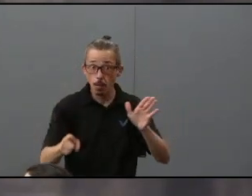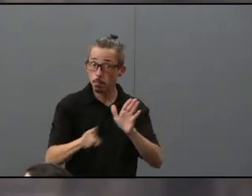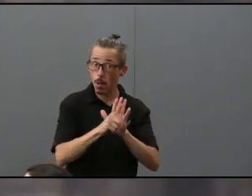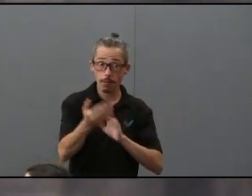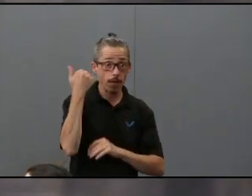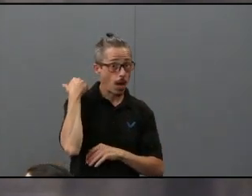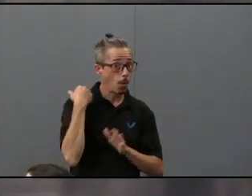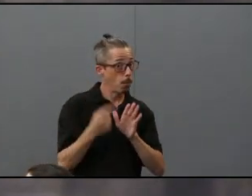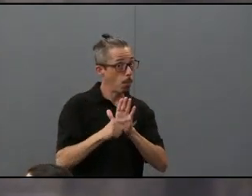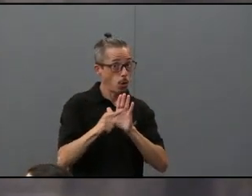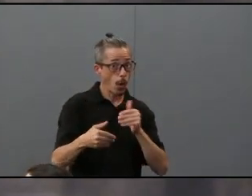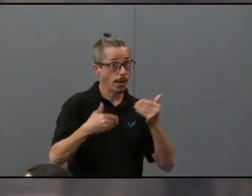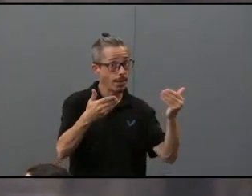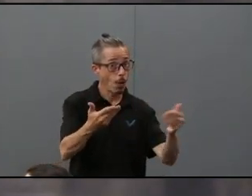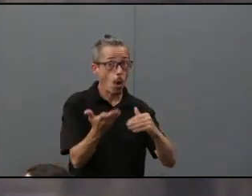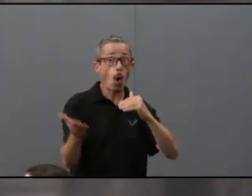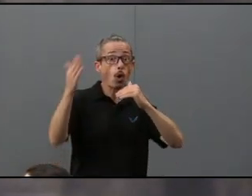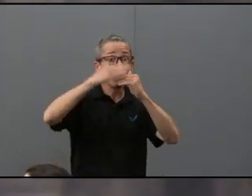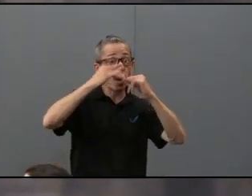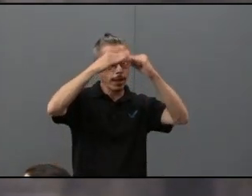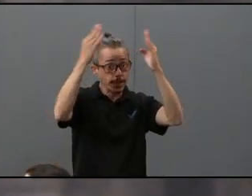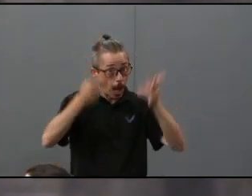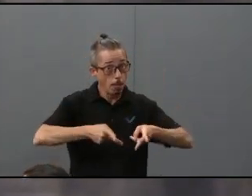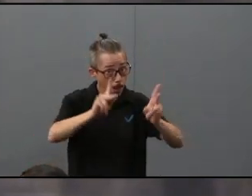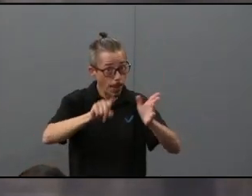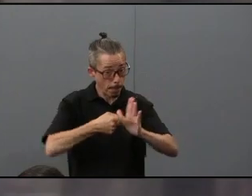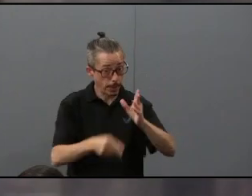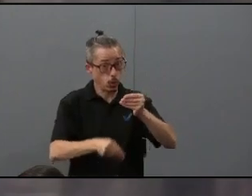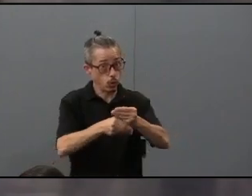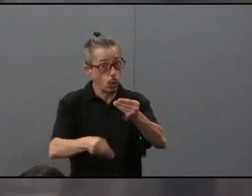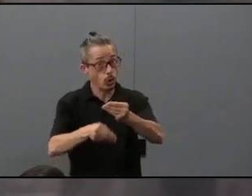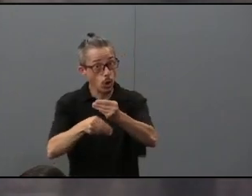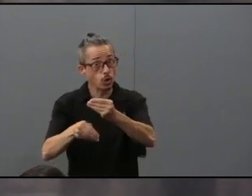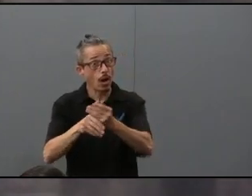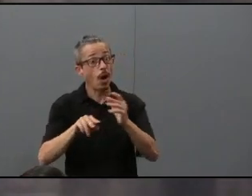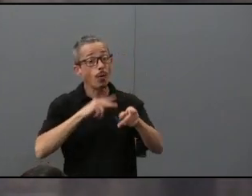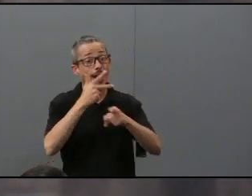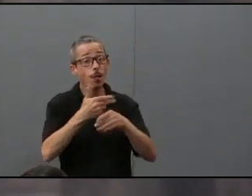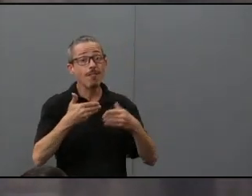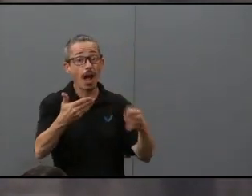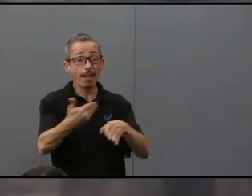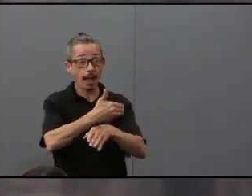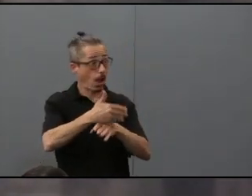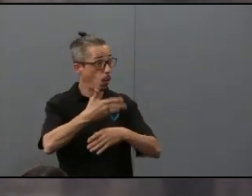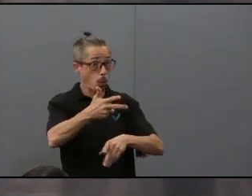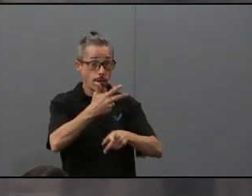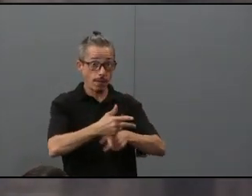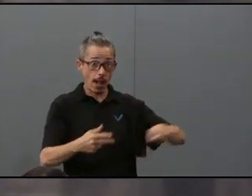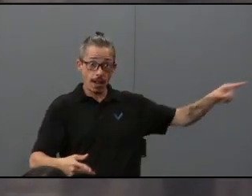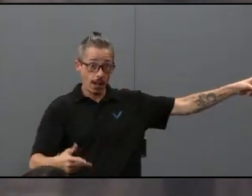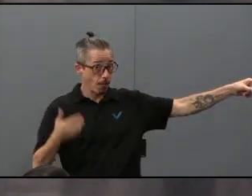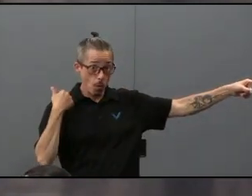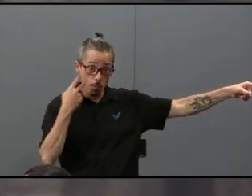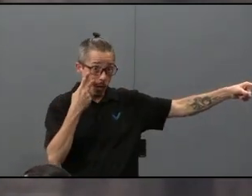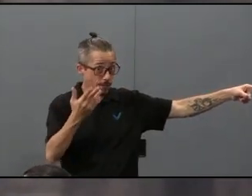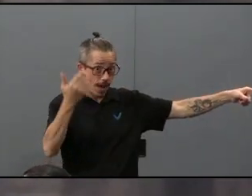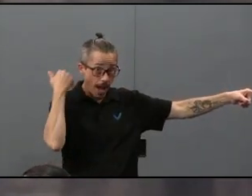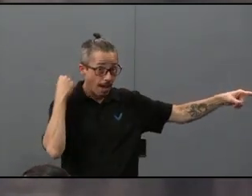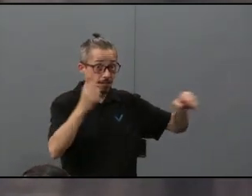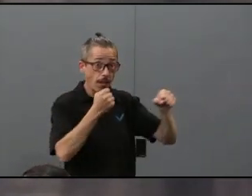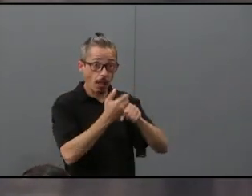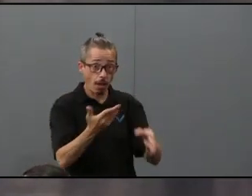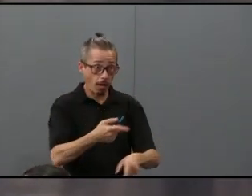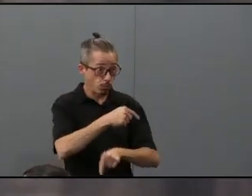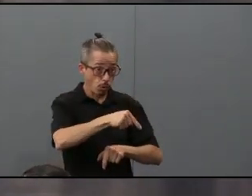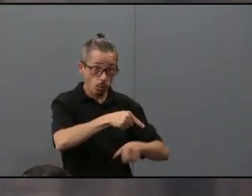permises autrefois et il y a plein d'autres choses même à l'avant de l'hôtel de ville en rentrant quelque chose qu'on ait peut-être pas vu la 20 ans